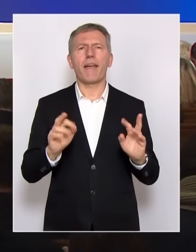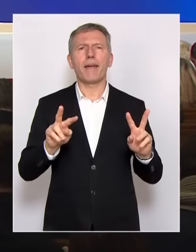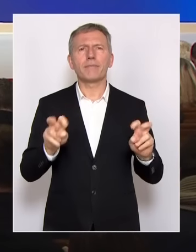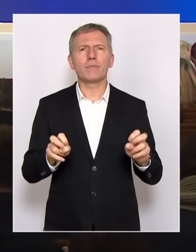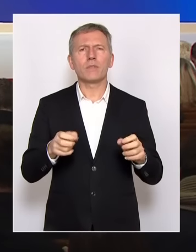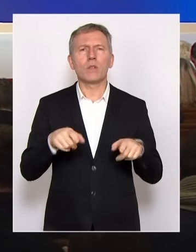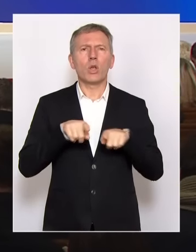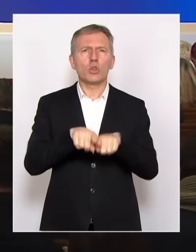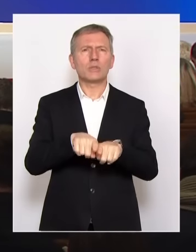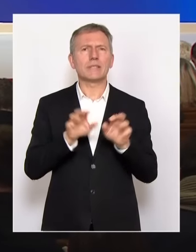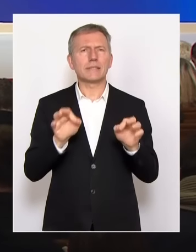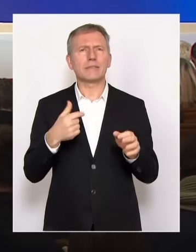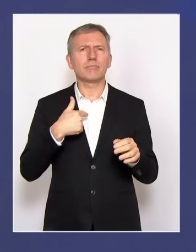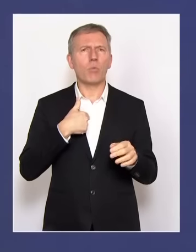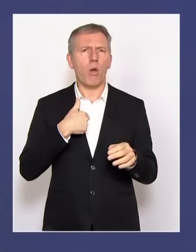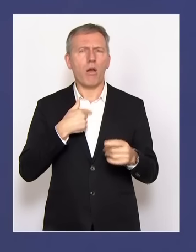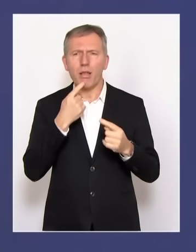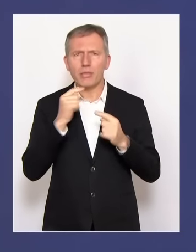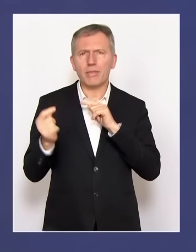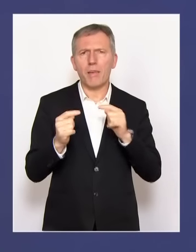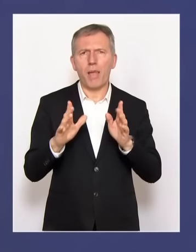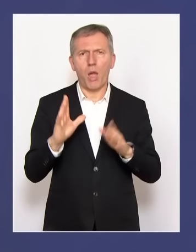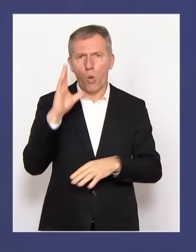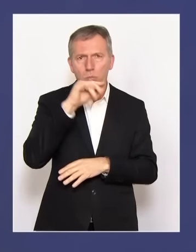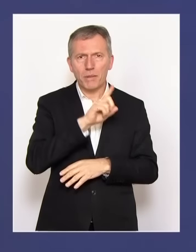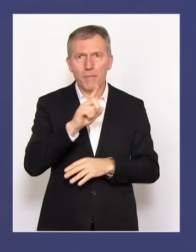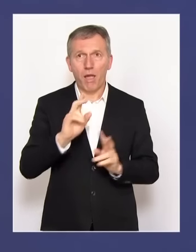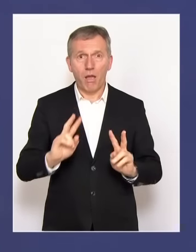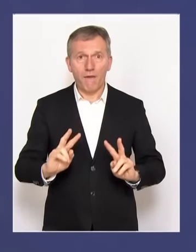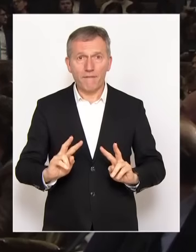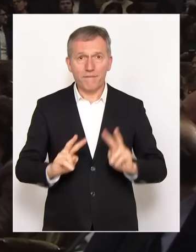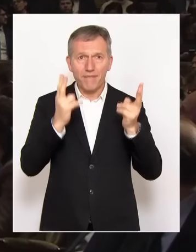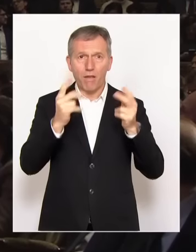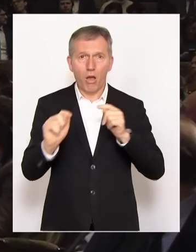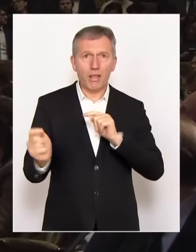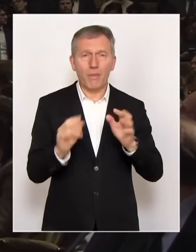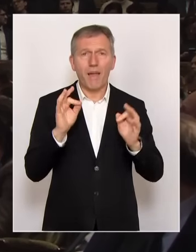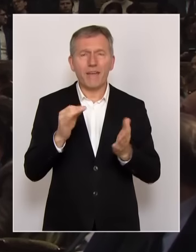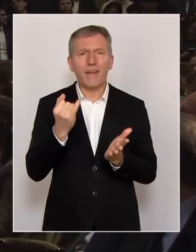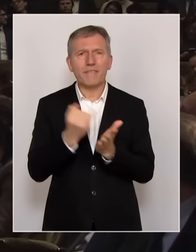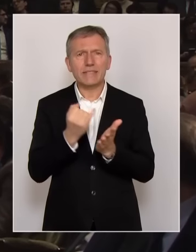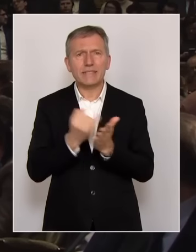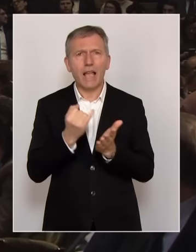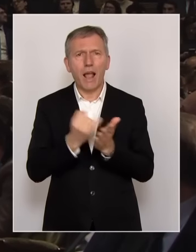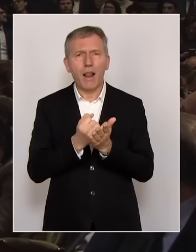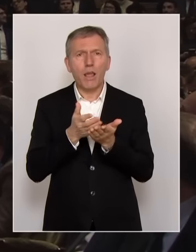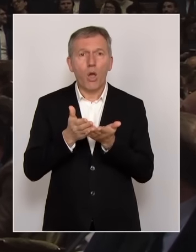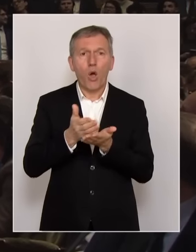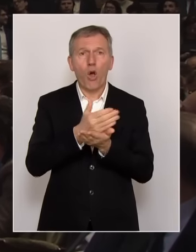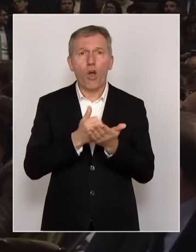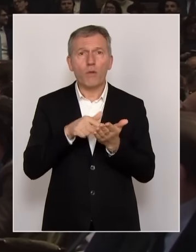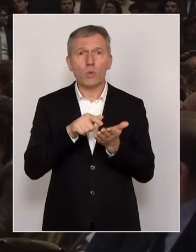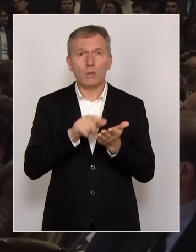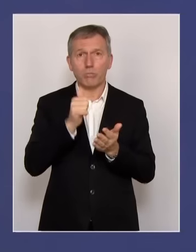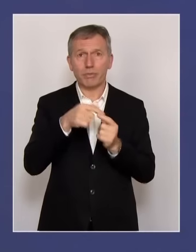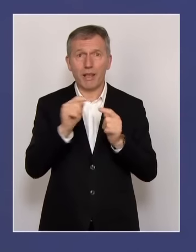je ne mettrai pas ici le débat que je sens vivant sur la fiscalité des revenus parce que c